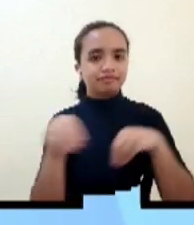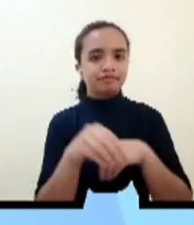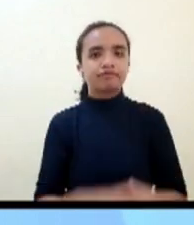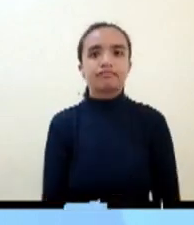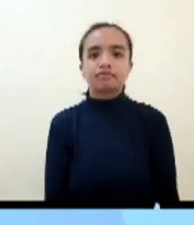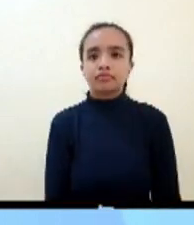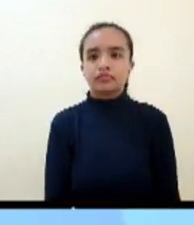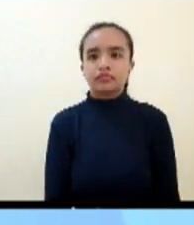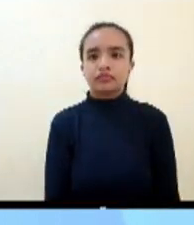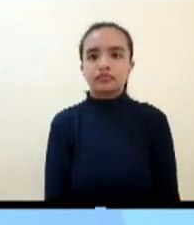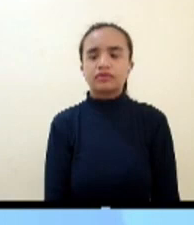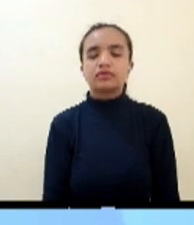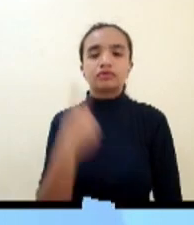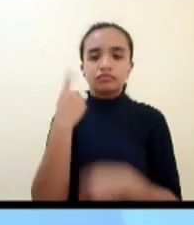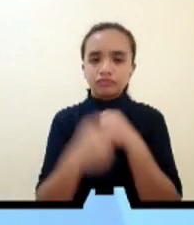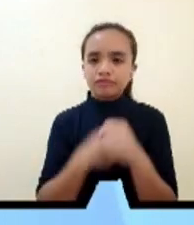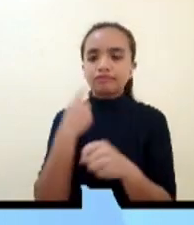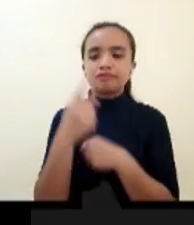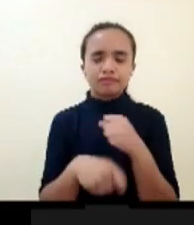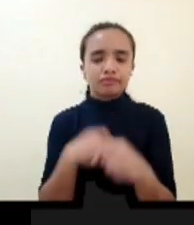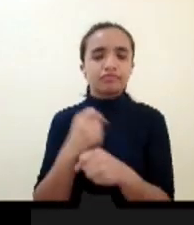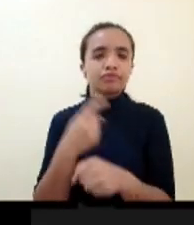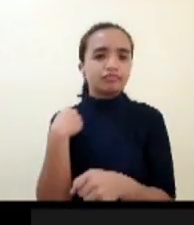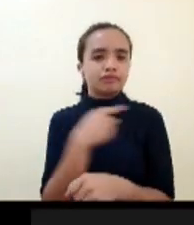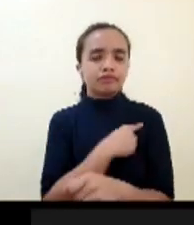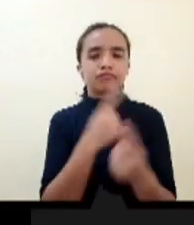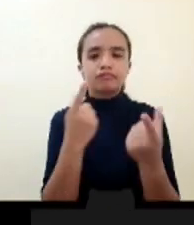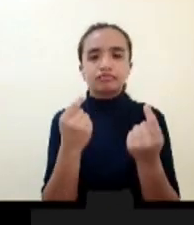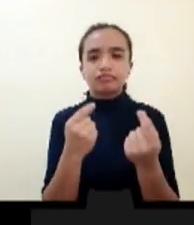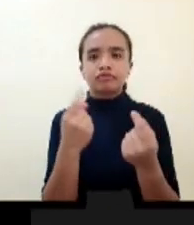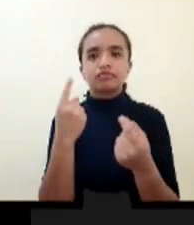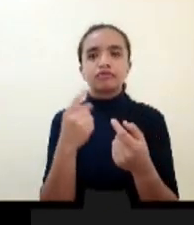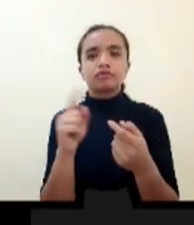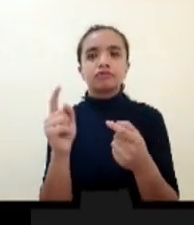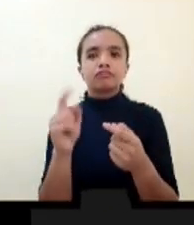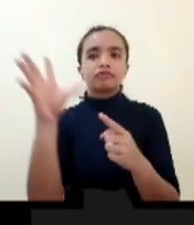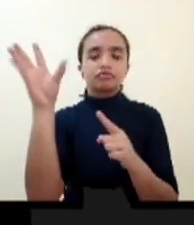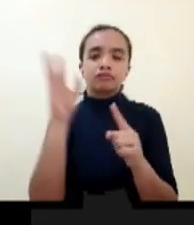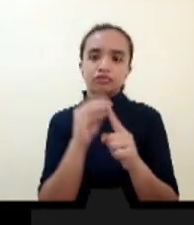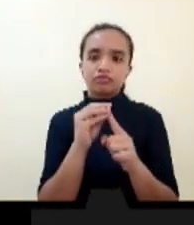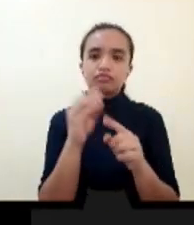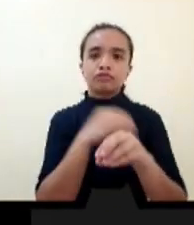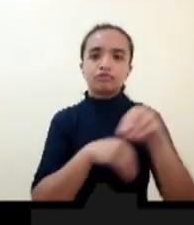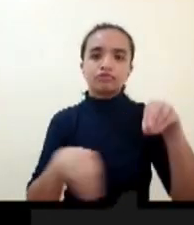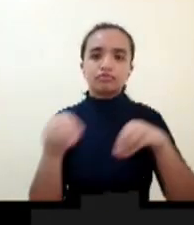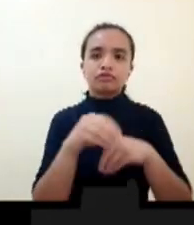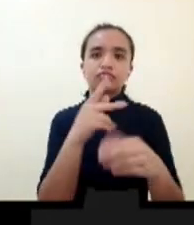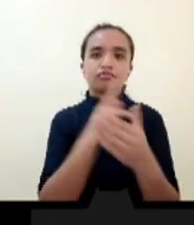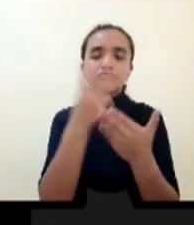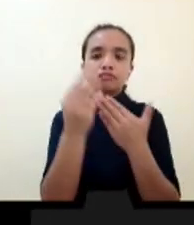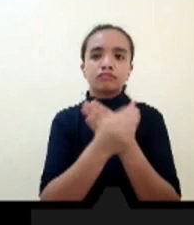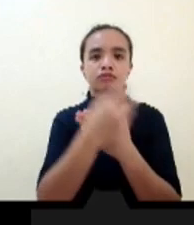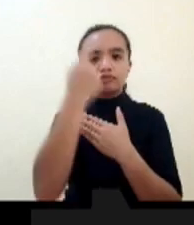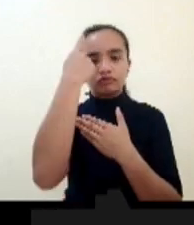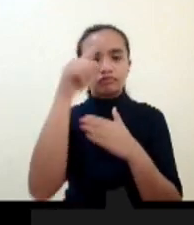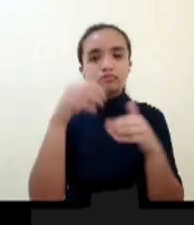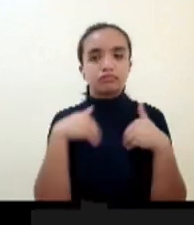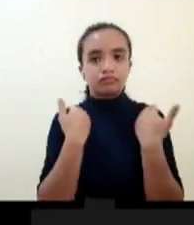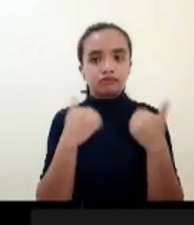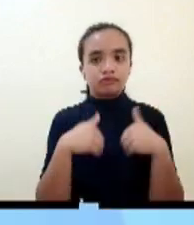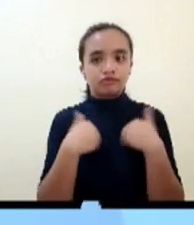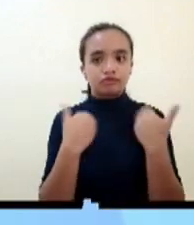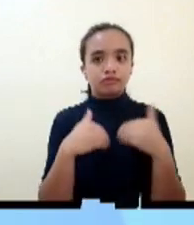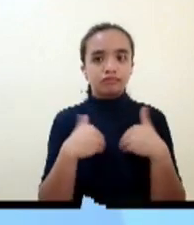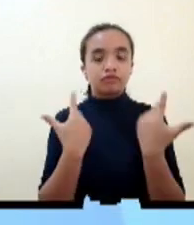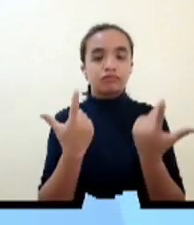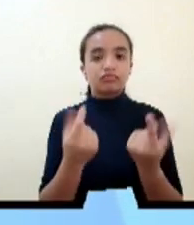Yeah, taon-taon po nagsasagawa po tayo ng annual cultural exchange program para sa ating mga katutubong mga kabataan. And of course, nagtitipon sila sa isang